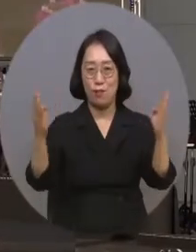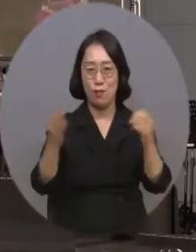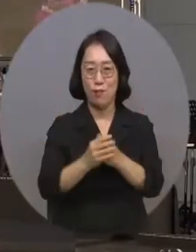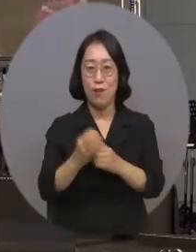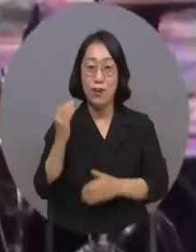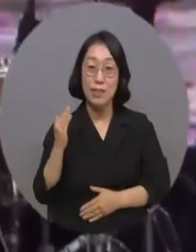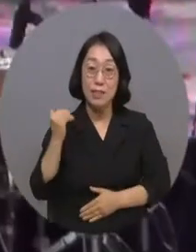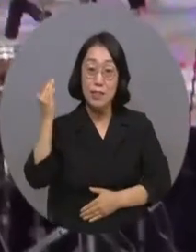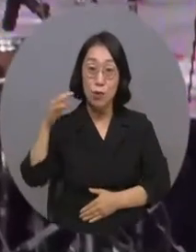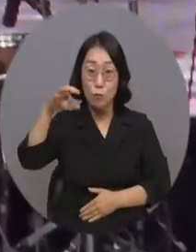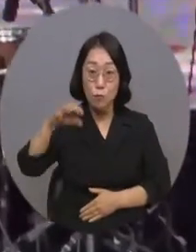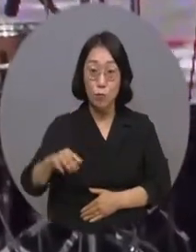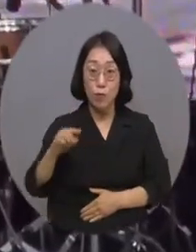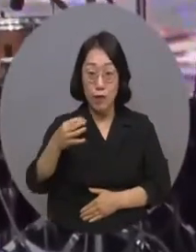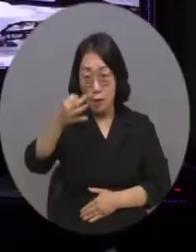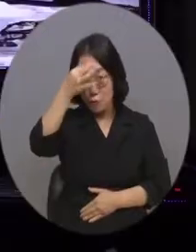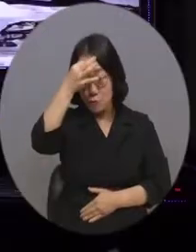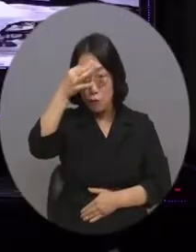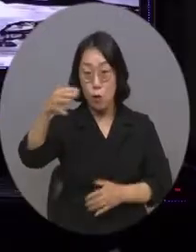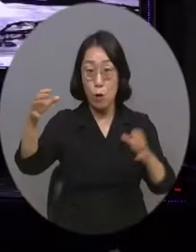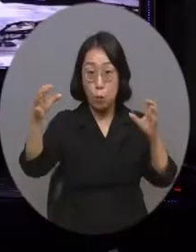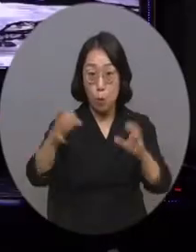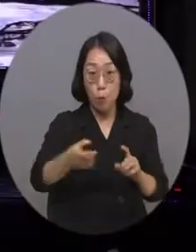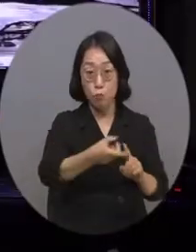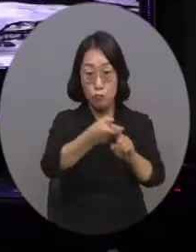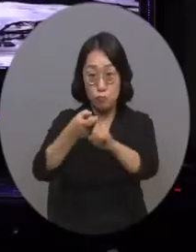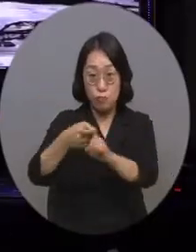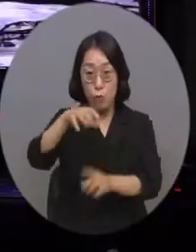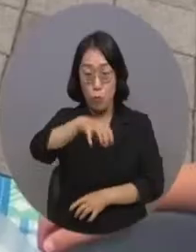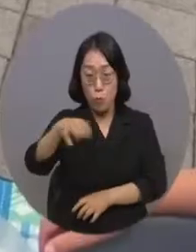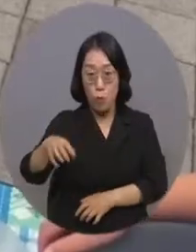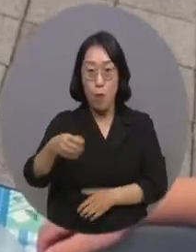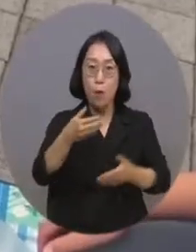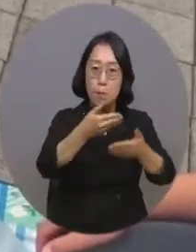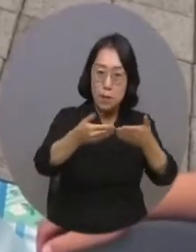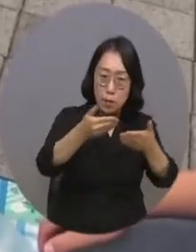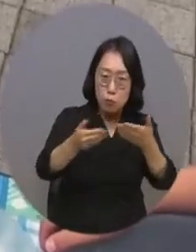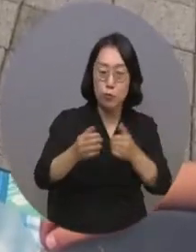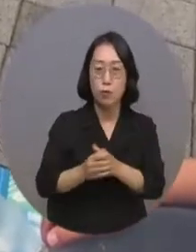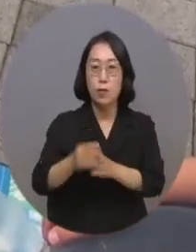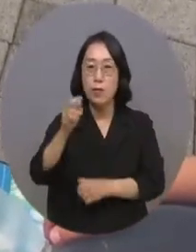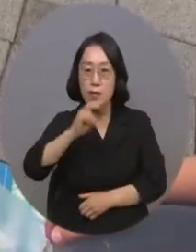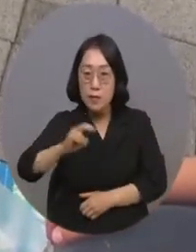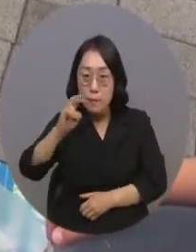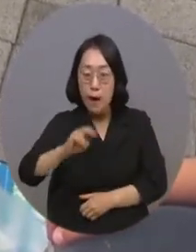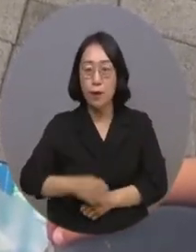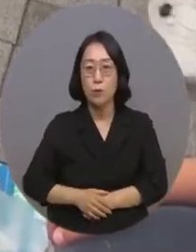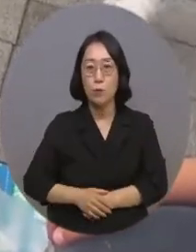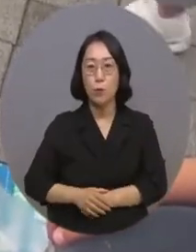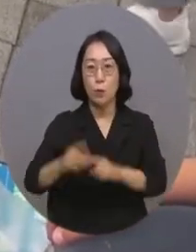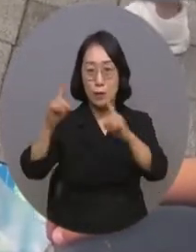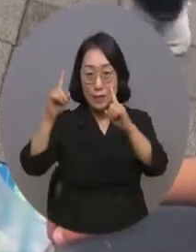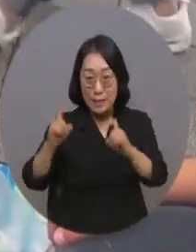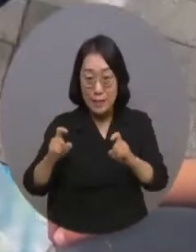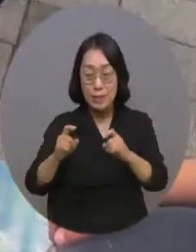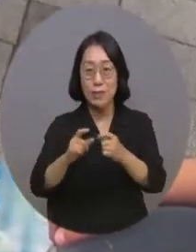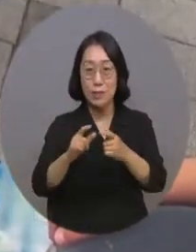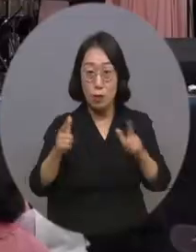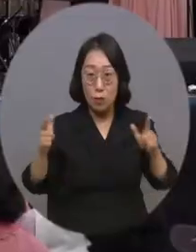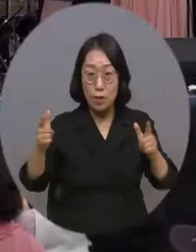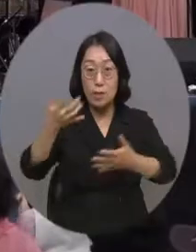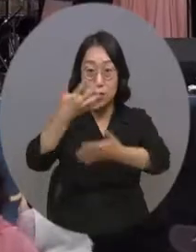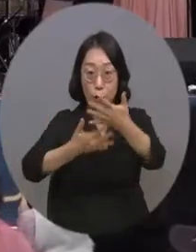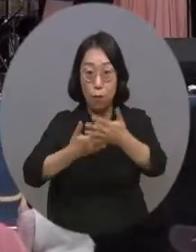의정부시 예총 소속 국악, 무용, 문인, 미술, 사진, 연예, 음악, 영화의 전문 예술인들이